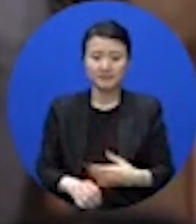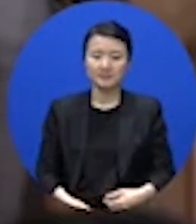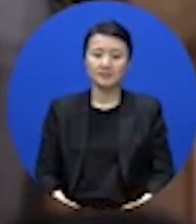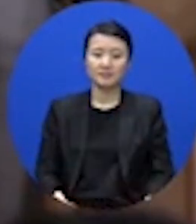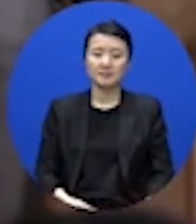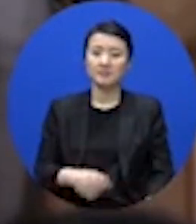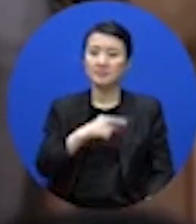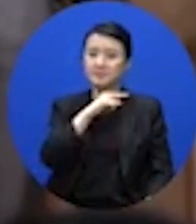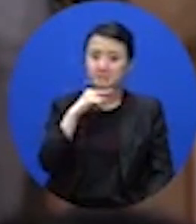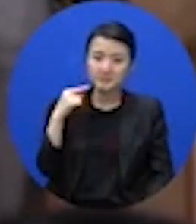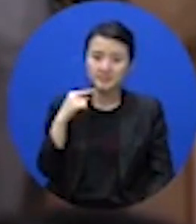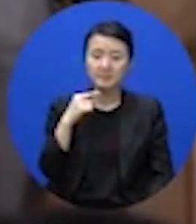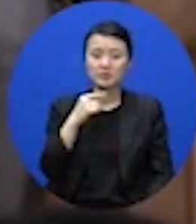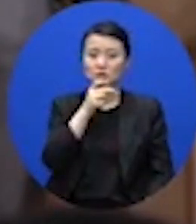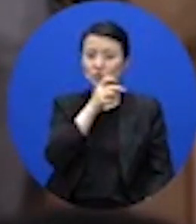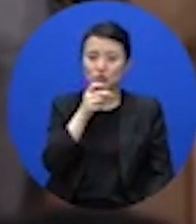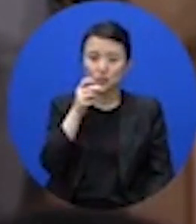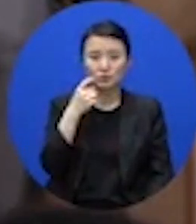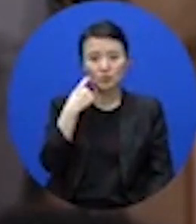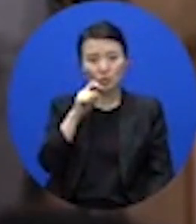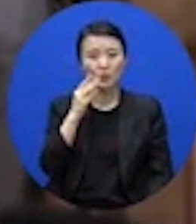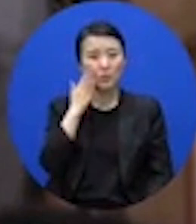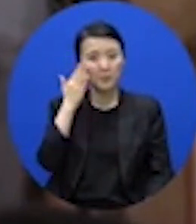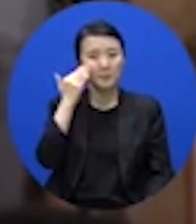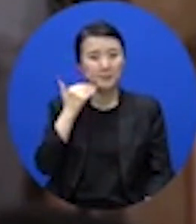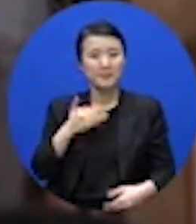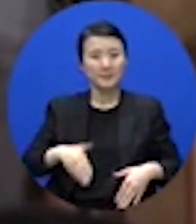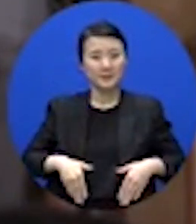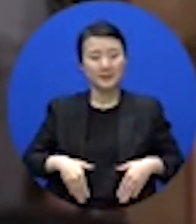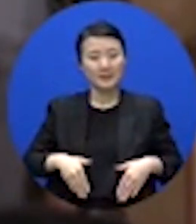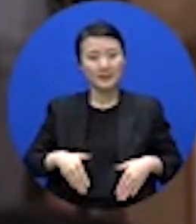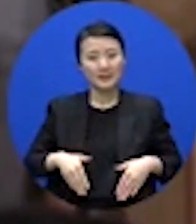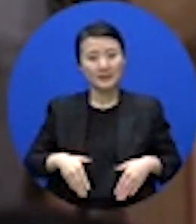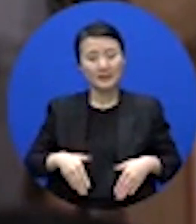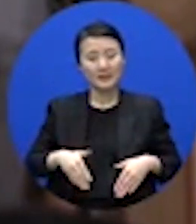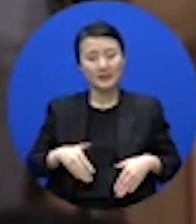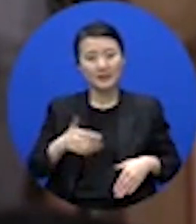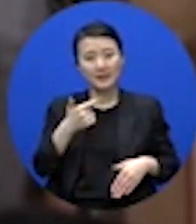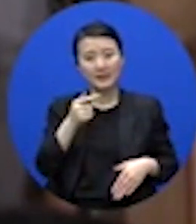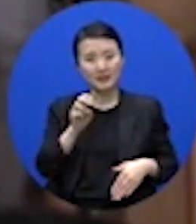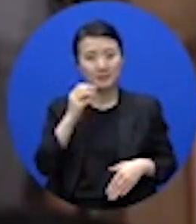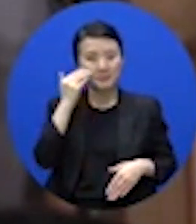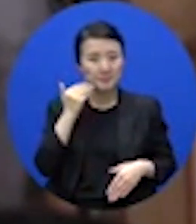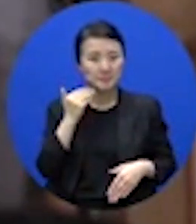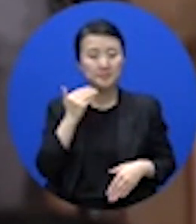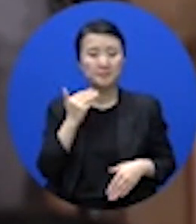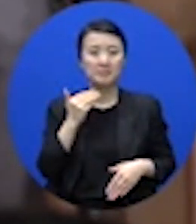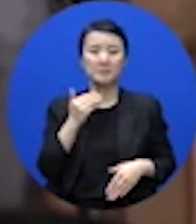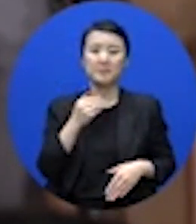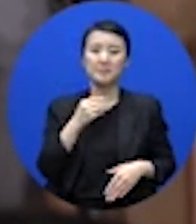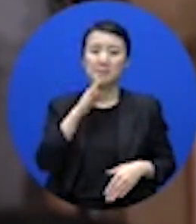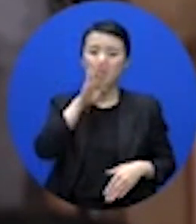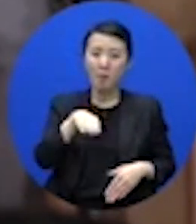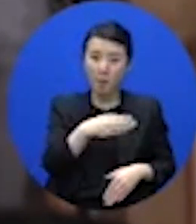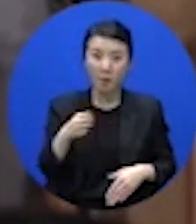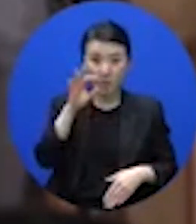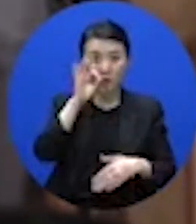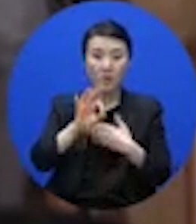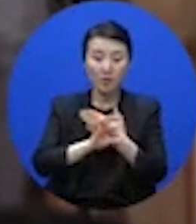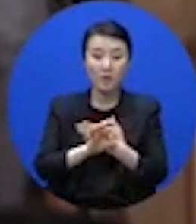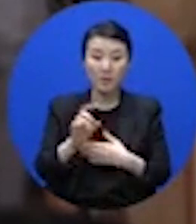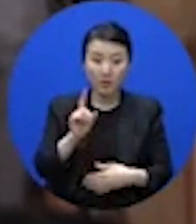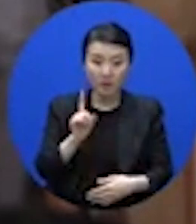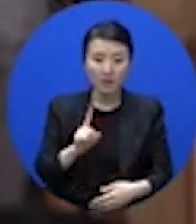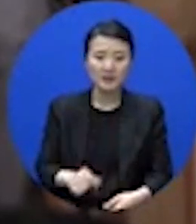주로 빨주노초판 한번 쉽게 설명을 드리면 발부터 해서 머리까지 쫙 올라오면서 빨간 거는 열정. 예.